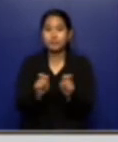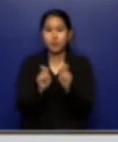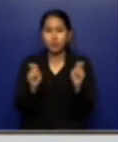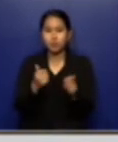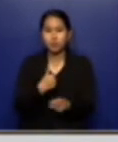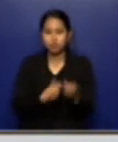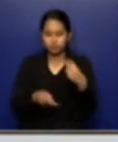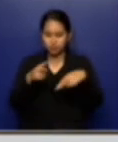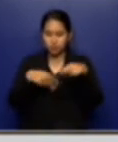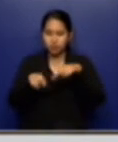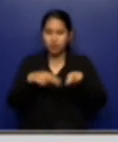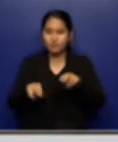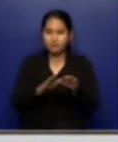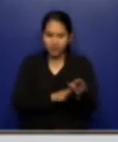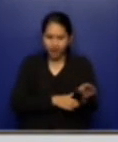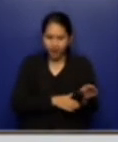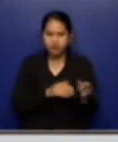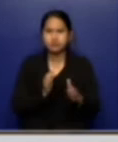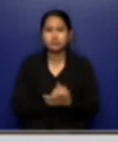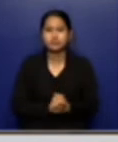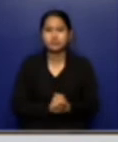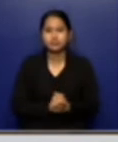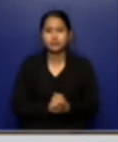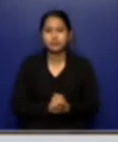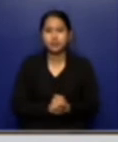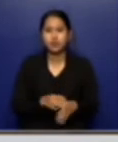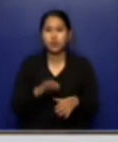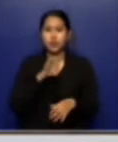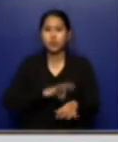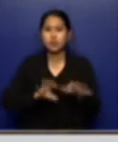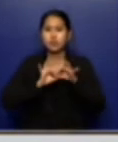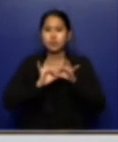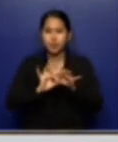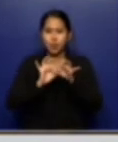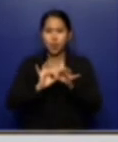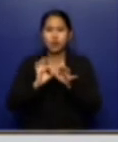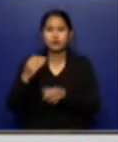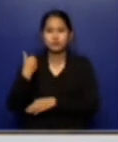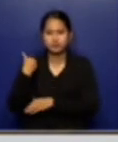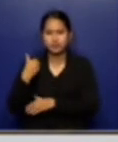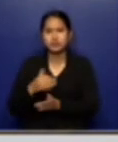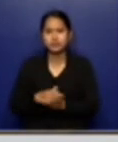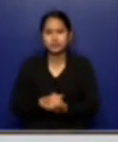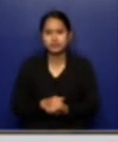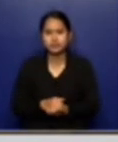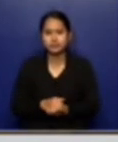องนี้มานานนะท่านประธานเป็นห่วงเป็นใย